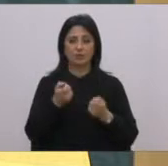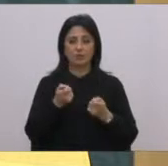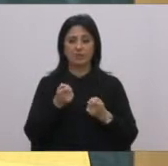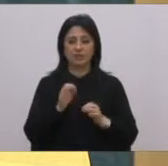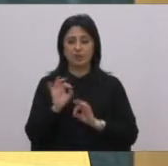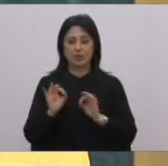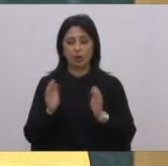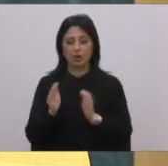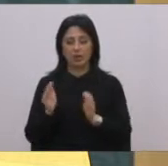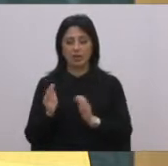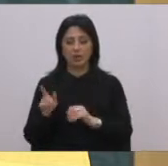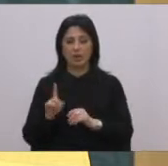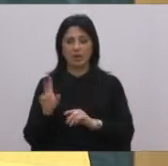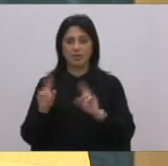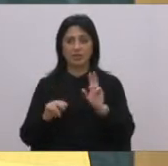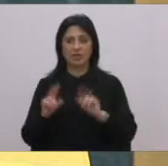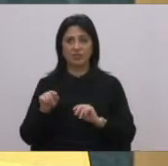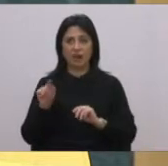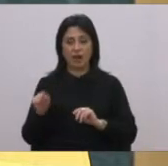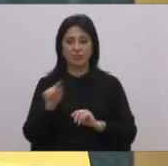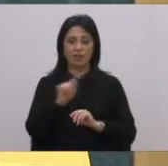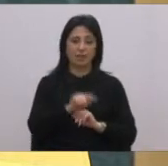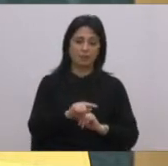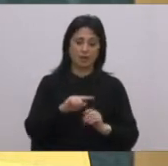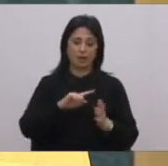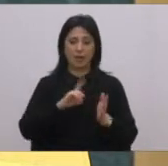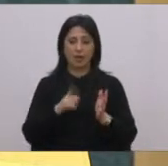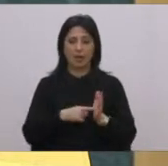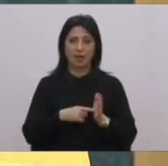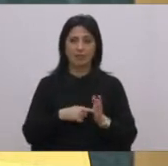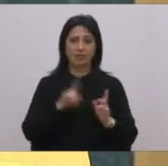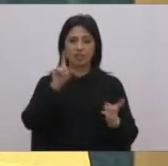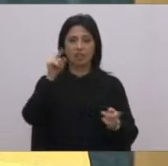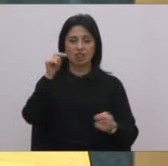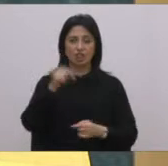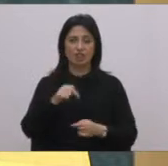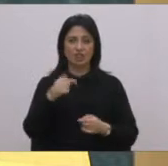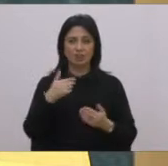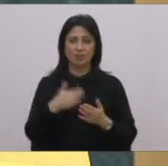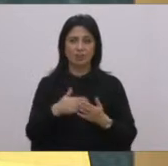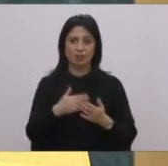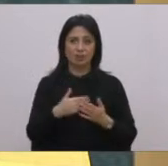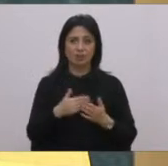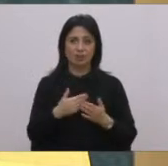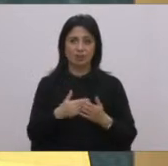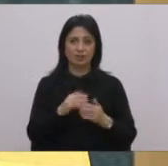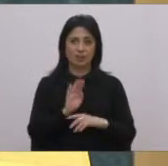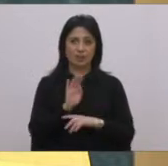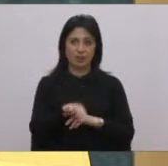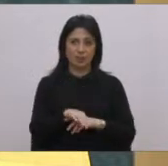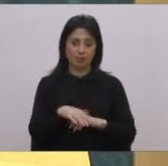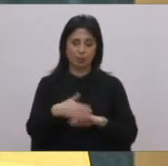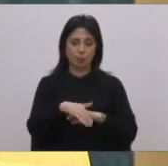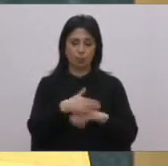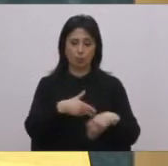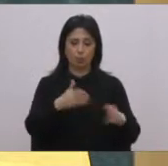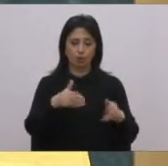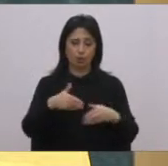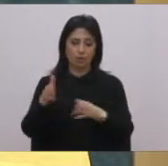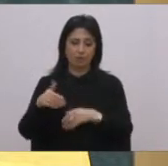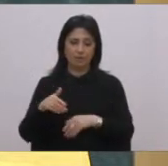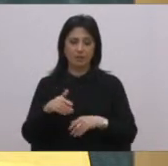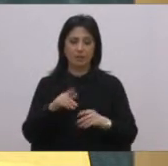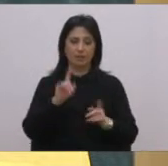პროექტები, რომელიც ითვალისწინებს ამა თუ იმ ქალაქში შესაბამისი ასე ვთქვათ დამატებითი ქუჩების ან